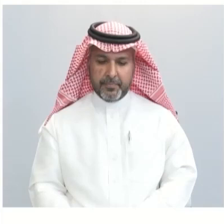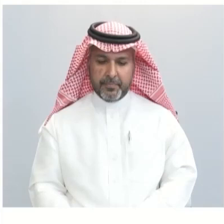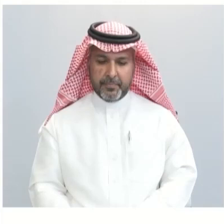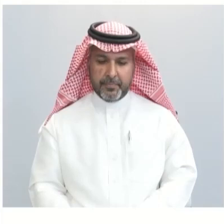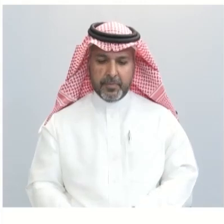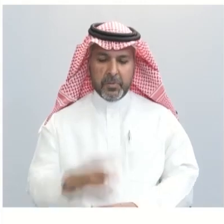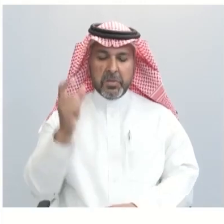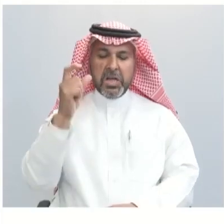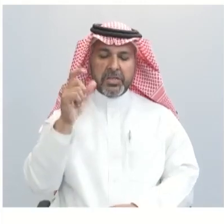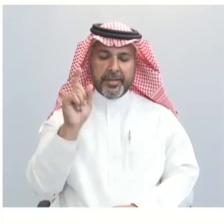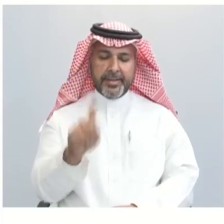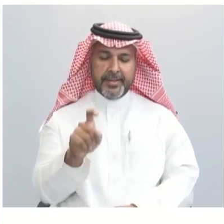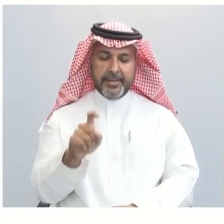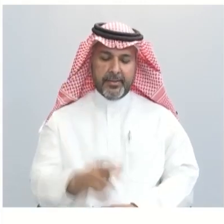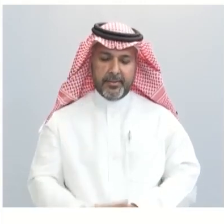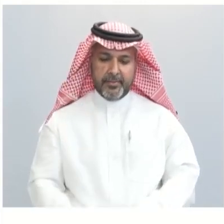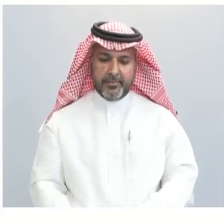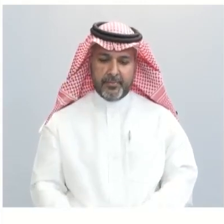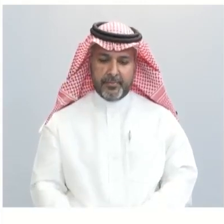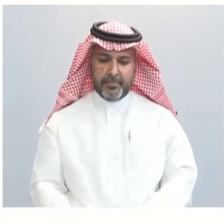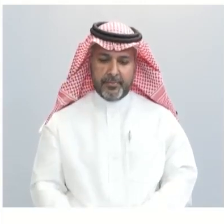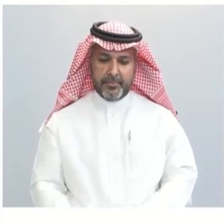بعد ذلك نيكست.